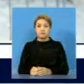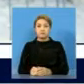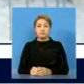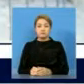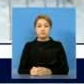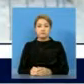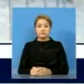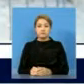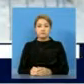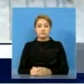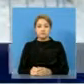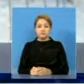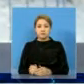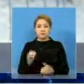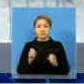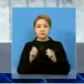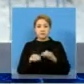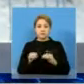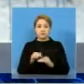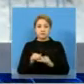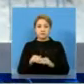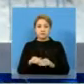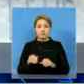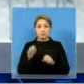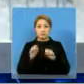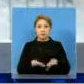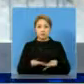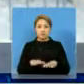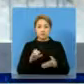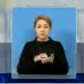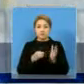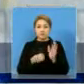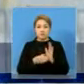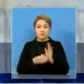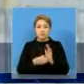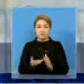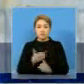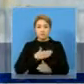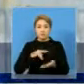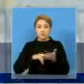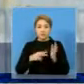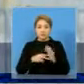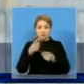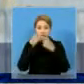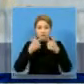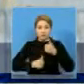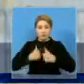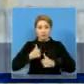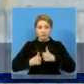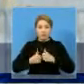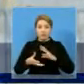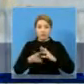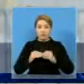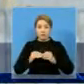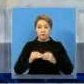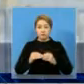и складирование негабаритного мусора на контейнерной площадке. Нами планируется объявить конкурс, по итогам